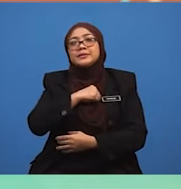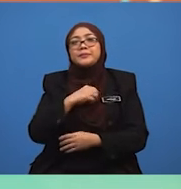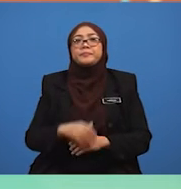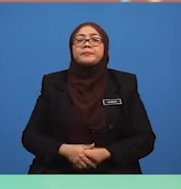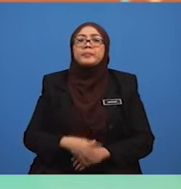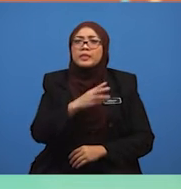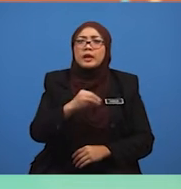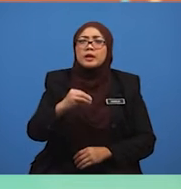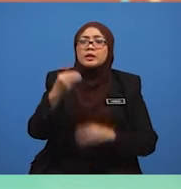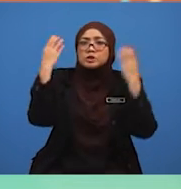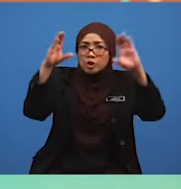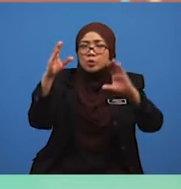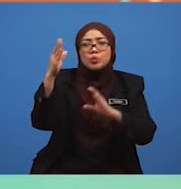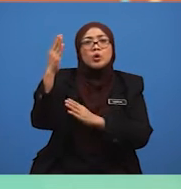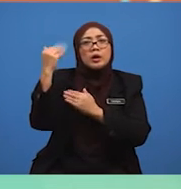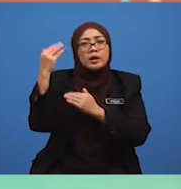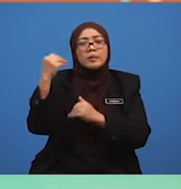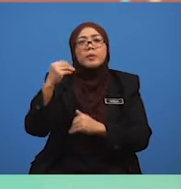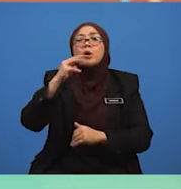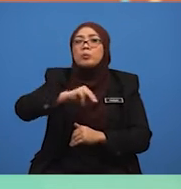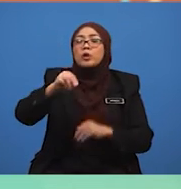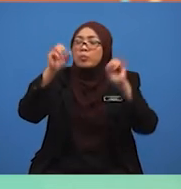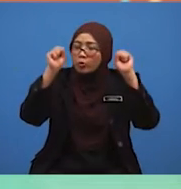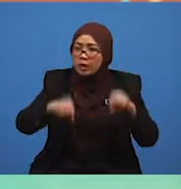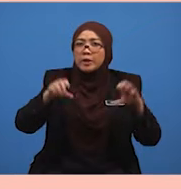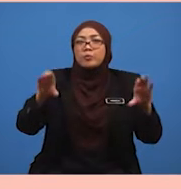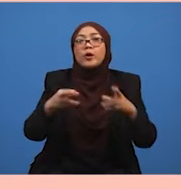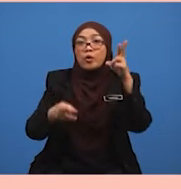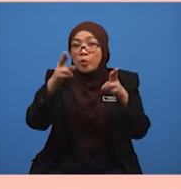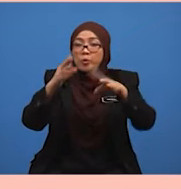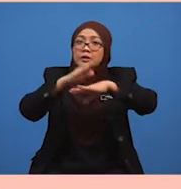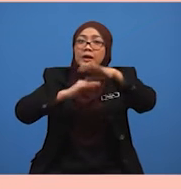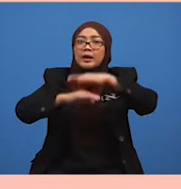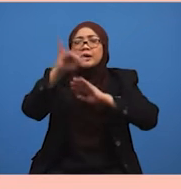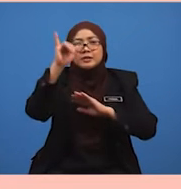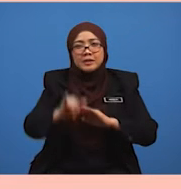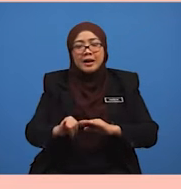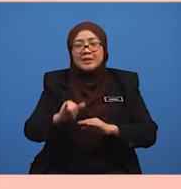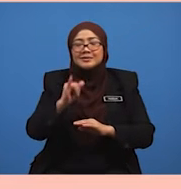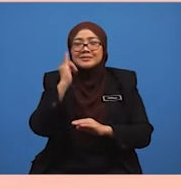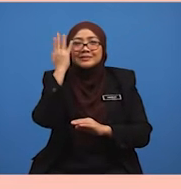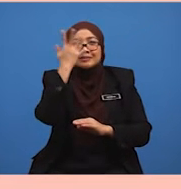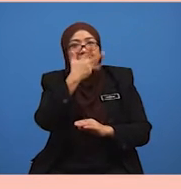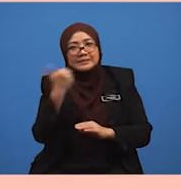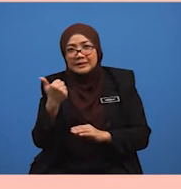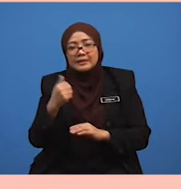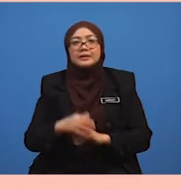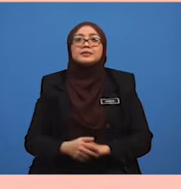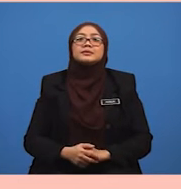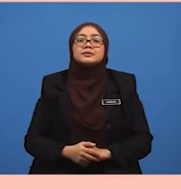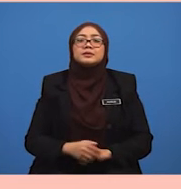boleh menghasilkan satu robot tangan yang menarik. Jangan lupa ya untuk cuba